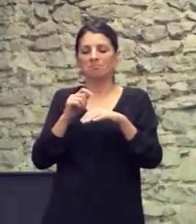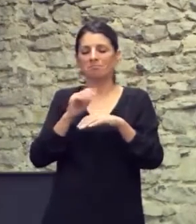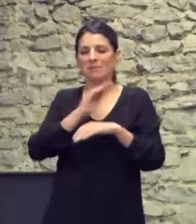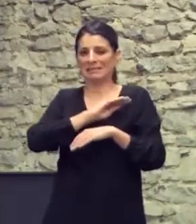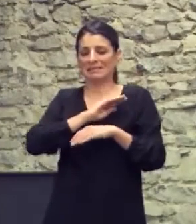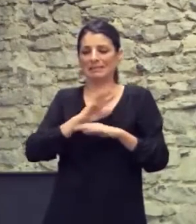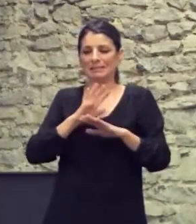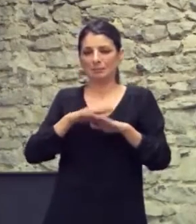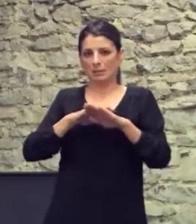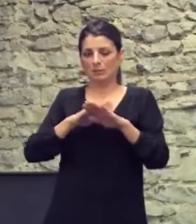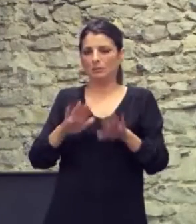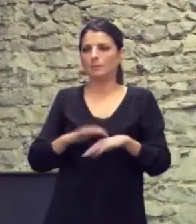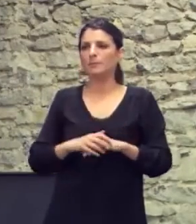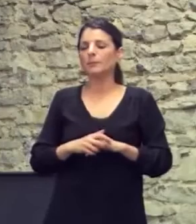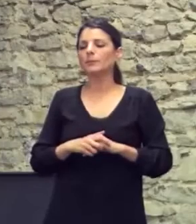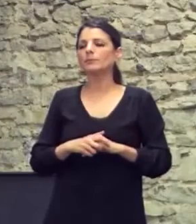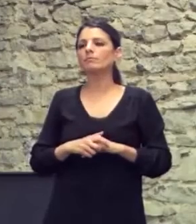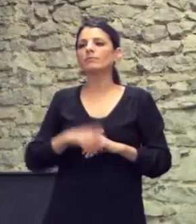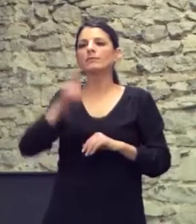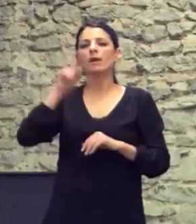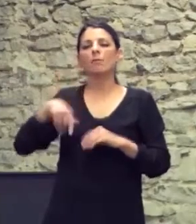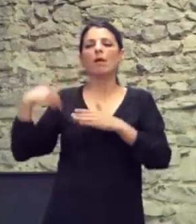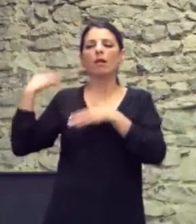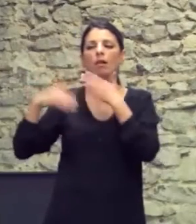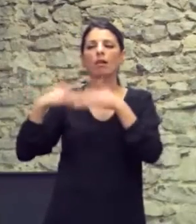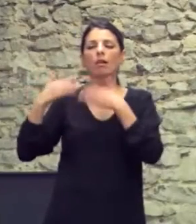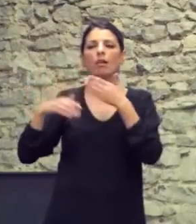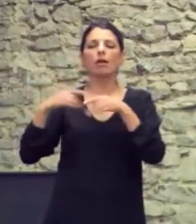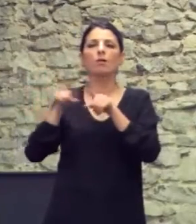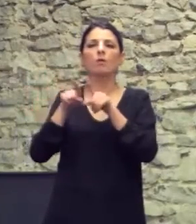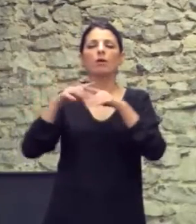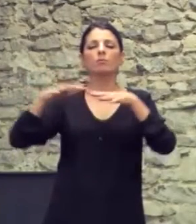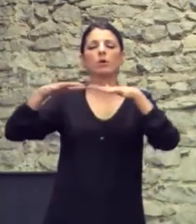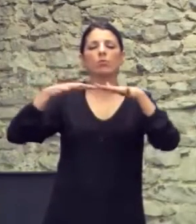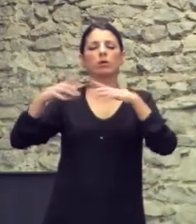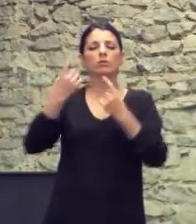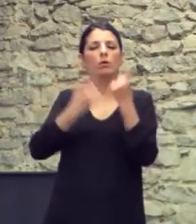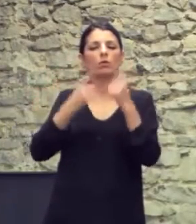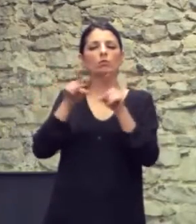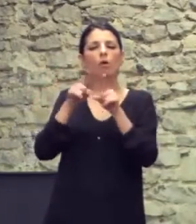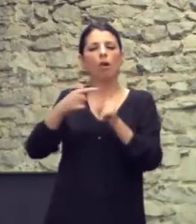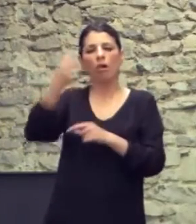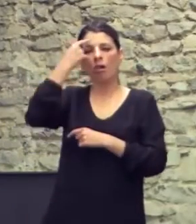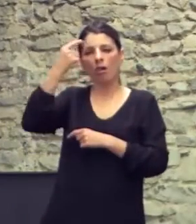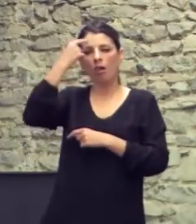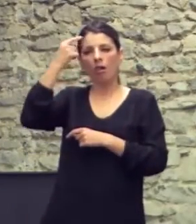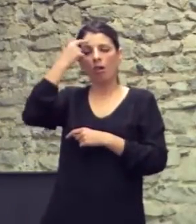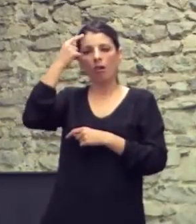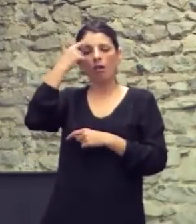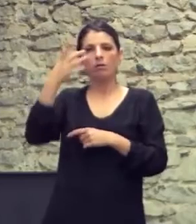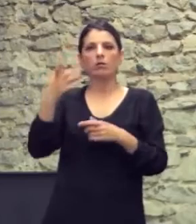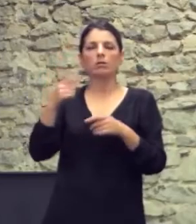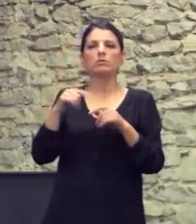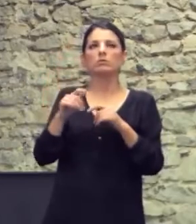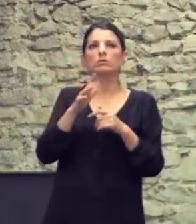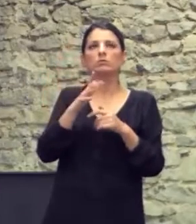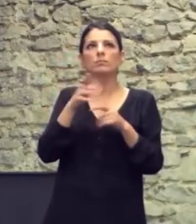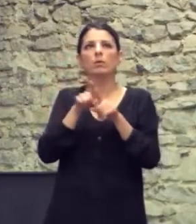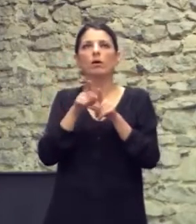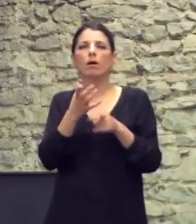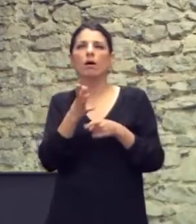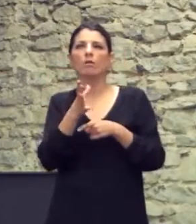Eta hor, mugimendu batzuk obsesio handia garatu zuten, ez? Urte batzutan esateko, ez, gauza bada nire generoa eta beste